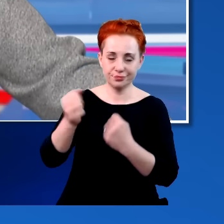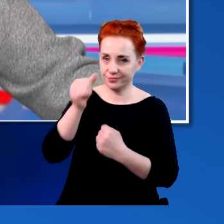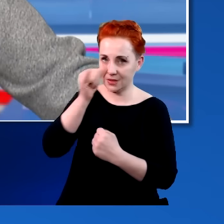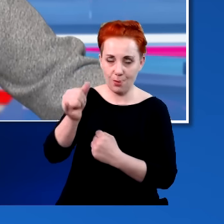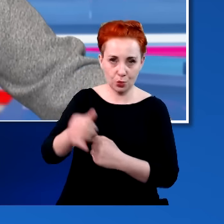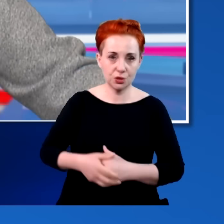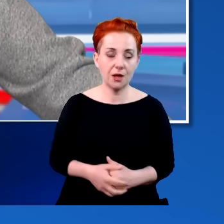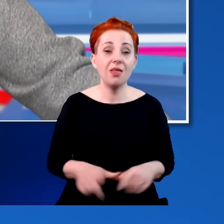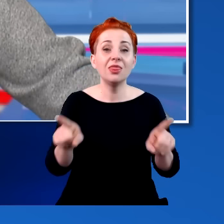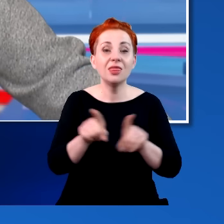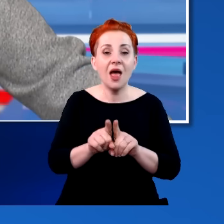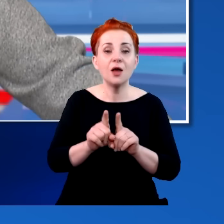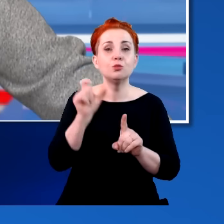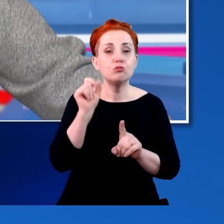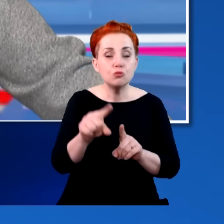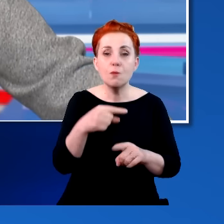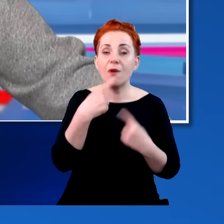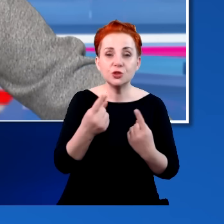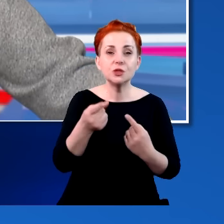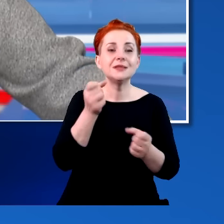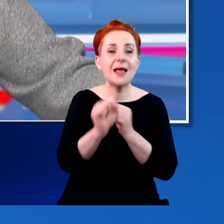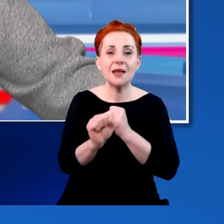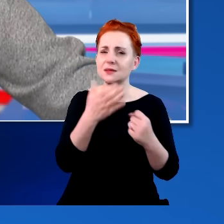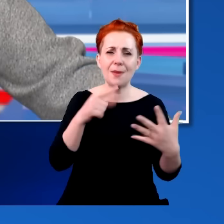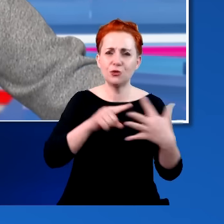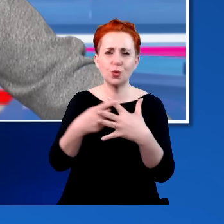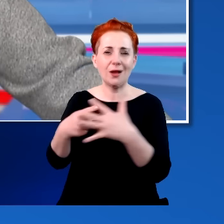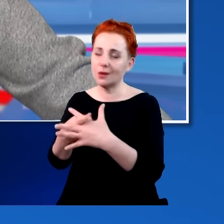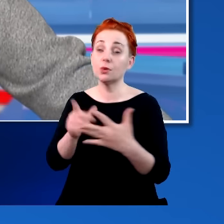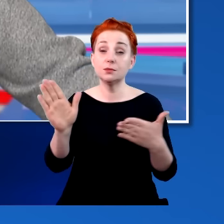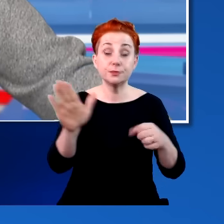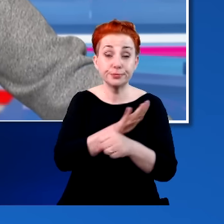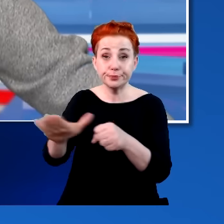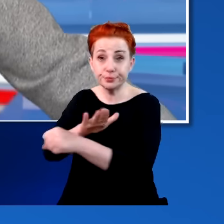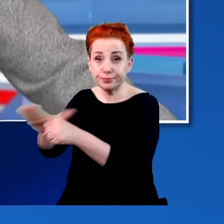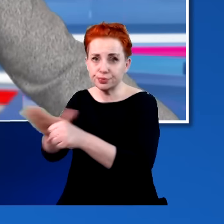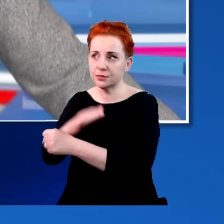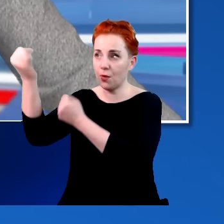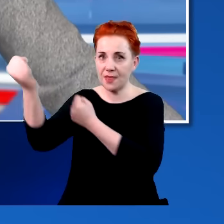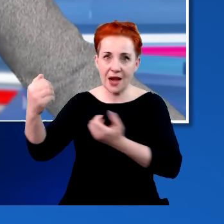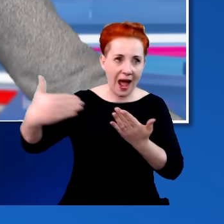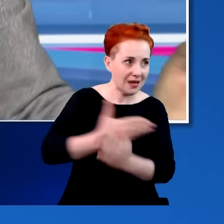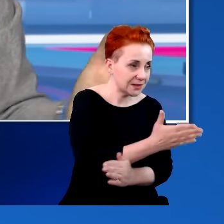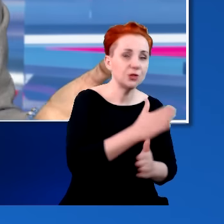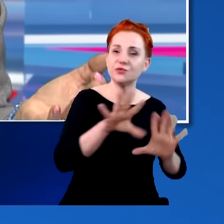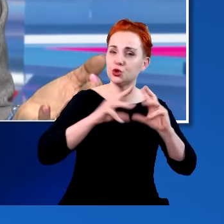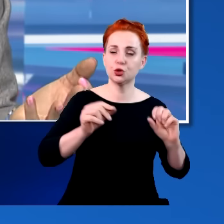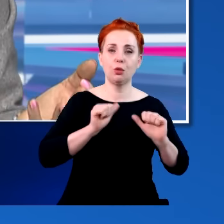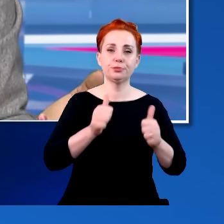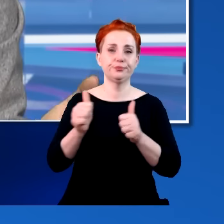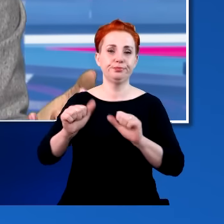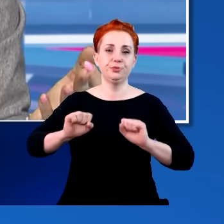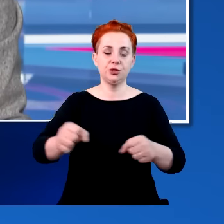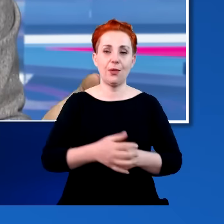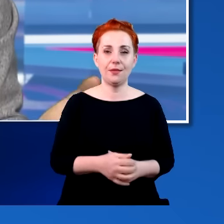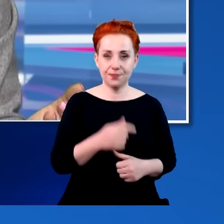też są zapewnienia, że został uszczelniony tranzyt i to wszystko działa. No tak, ale ja właśnie chcę powiedzieć, że te